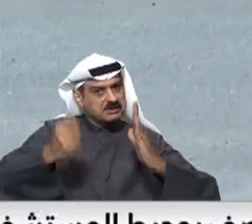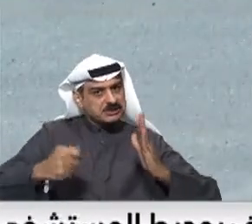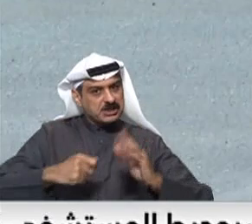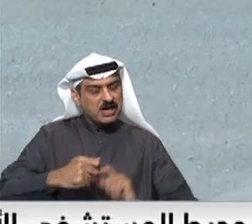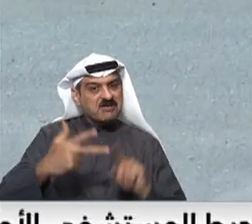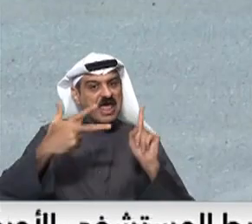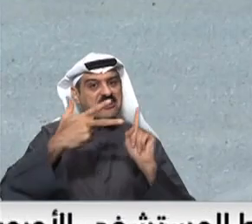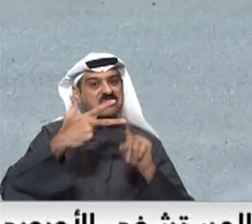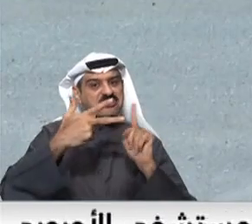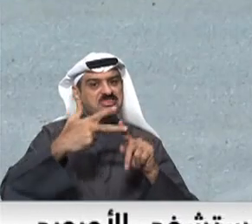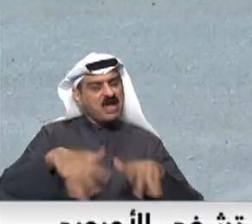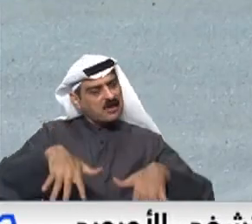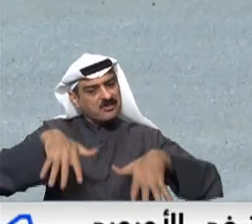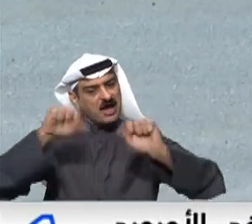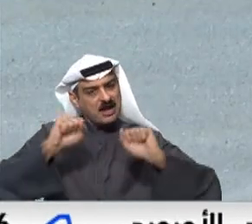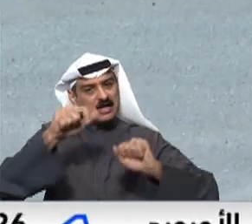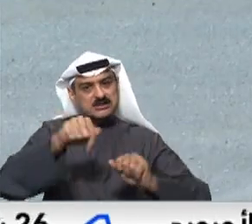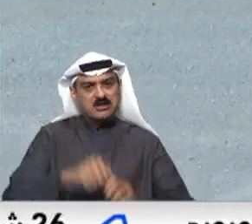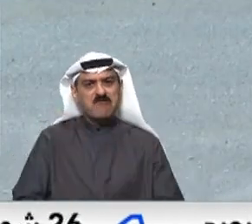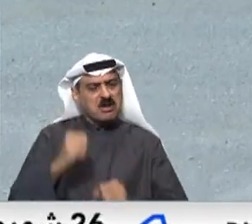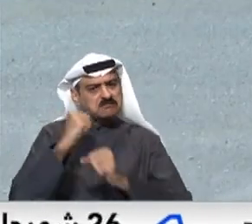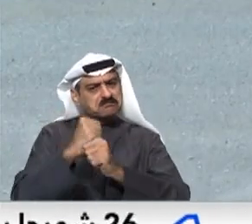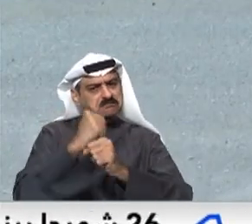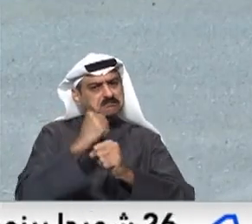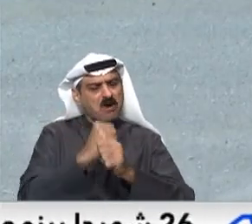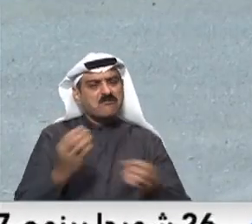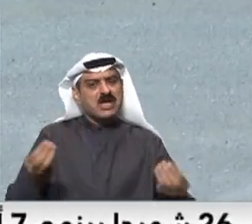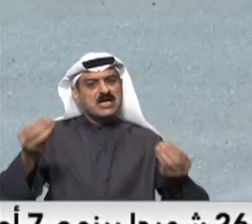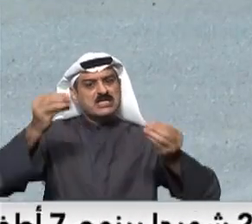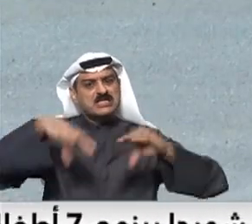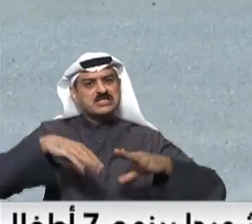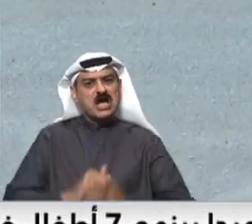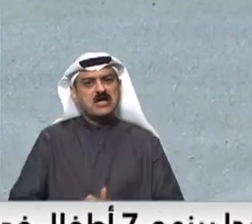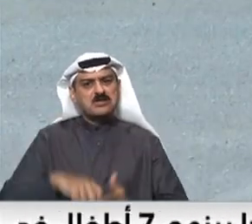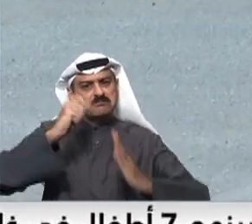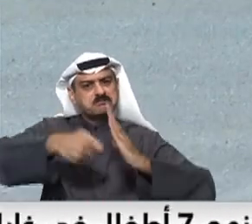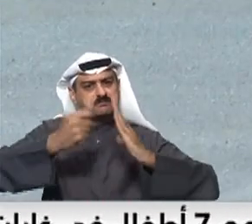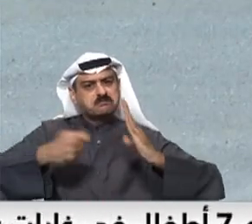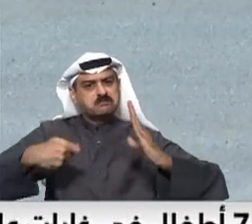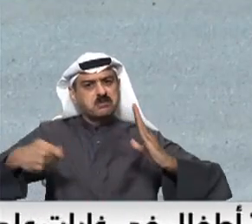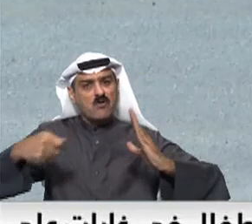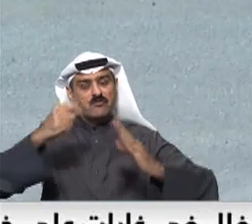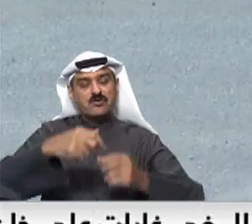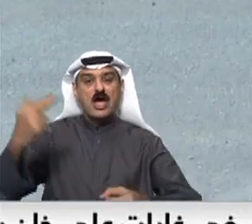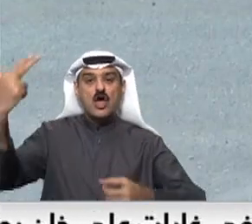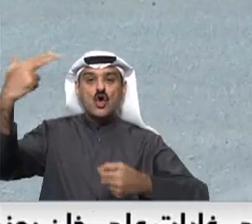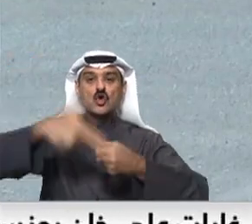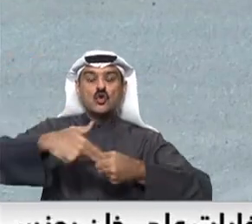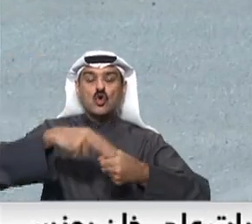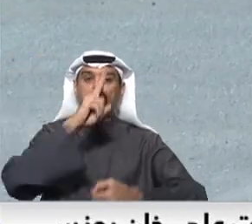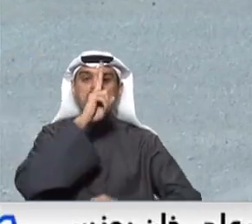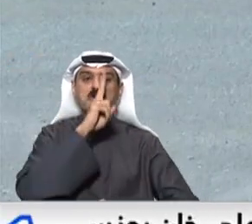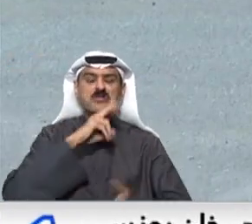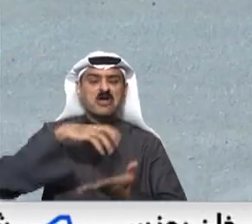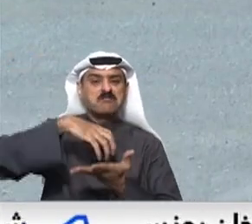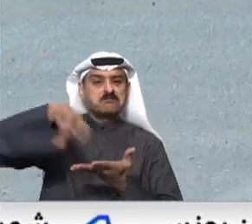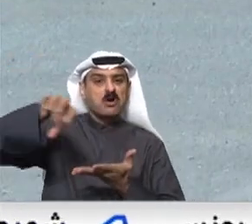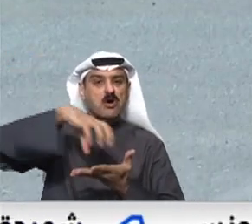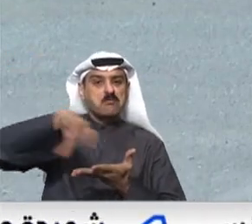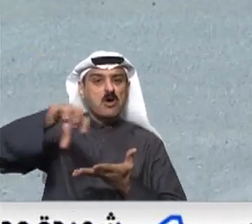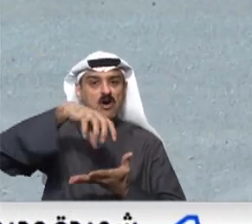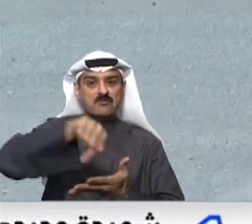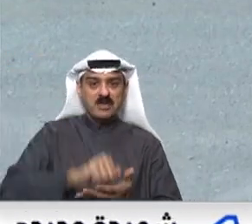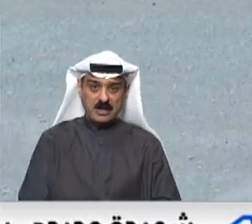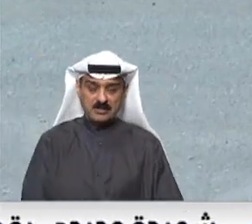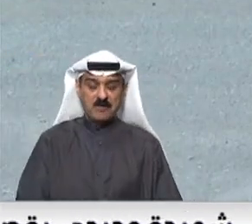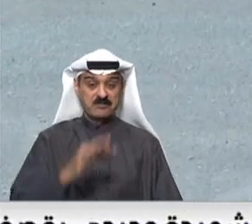من مشروع مصفاة الزور شريانا حيويا تتضاعف معه الطاقة التكريرية الإنتاجية من الوقود المعد للتصدير، مع تعزيز